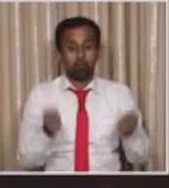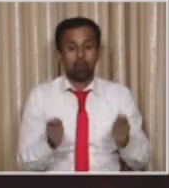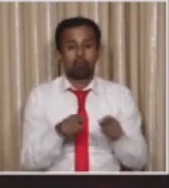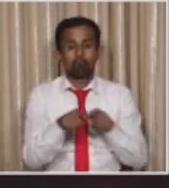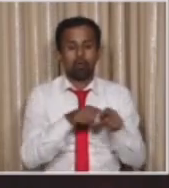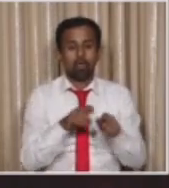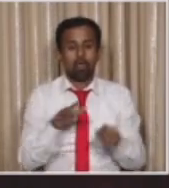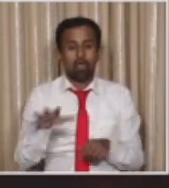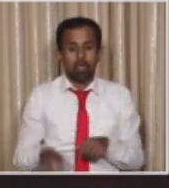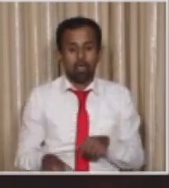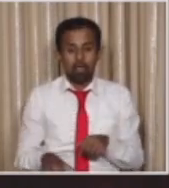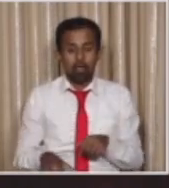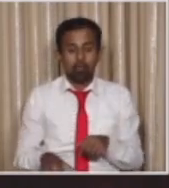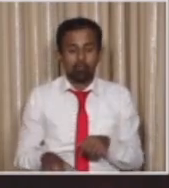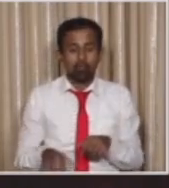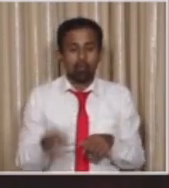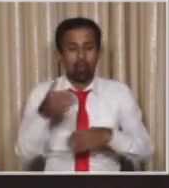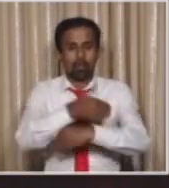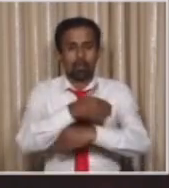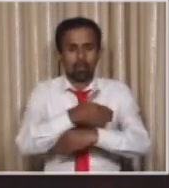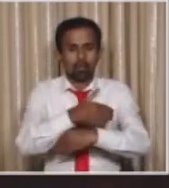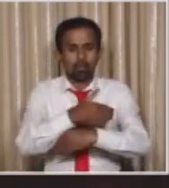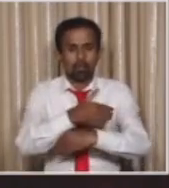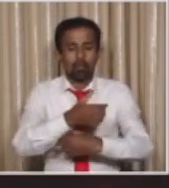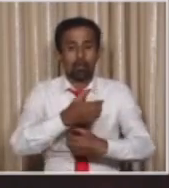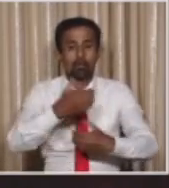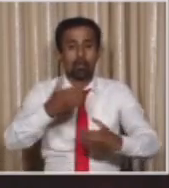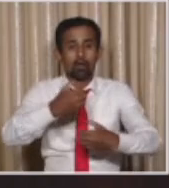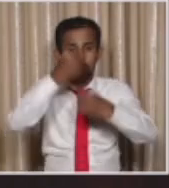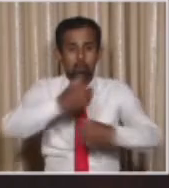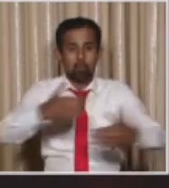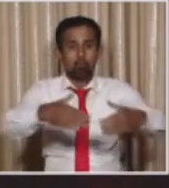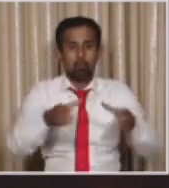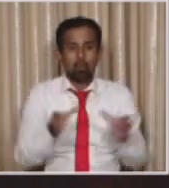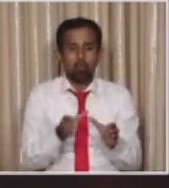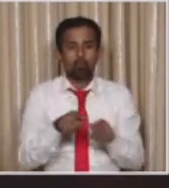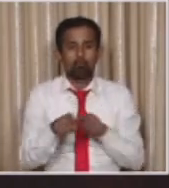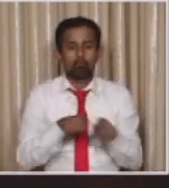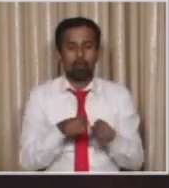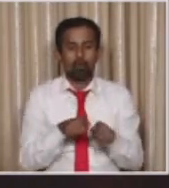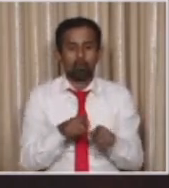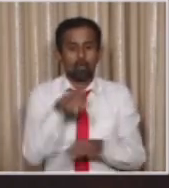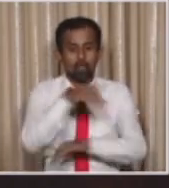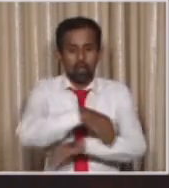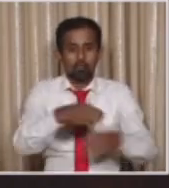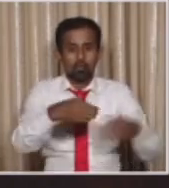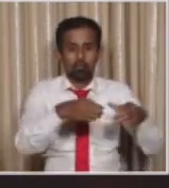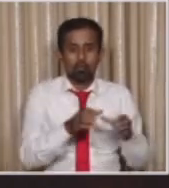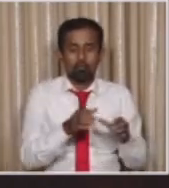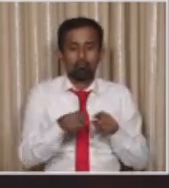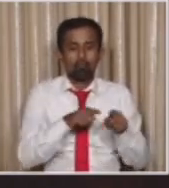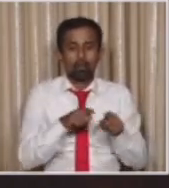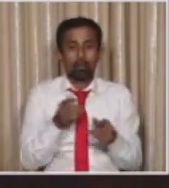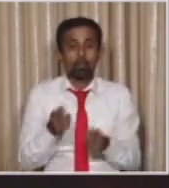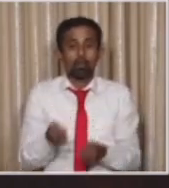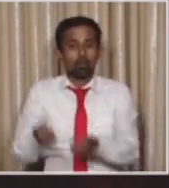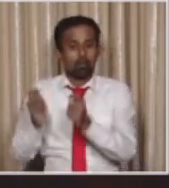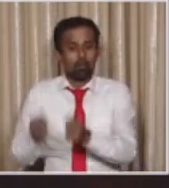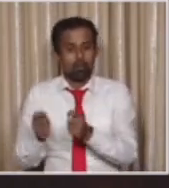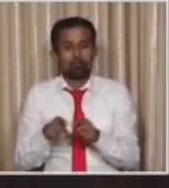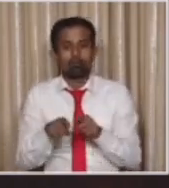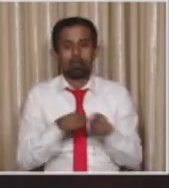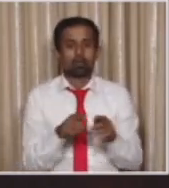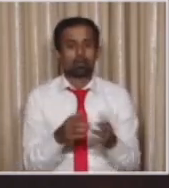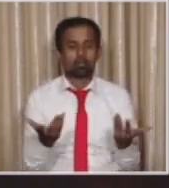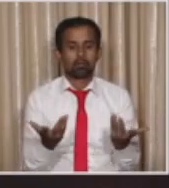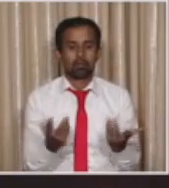කකුල බදා ගන්න අන්ධයා කියනවා නෑ ඇතා වංගෙඩියක් වගේ කියලා. හැබැයි ඇතා වංගෙඩියක් වගේත් නෙවෙයි ඇතා කුල්ලක් වගේත් නෙවෙයි. මේ